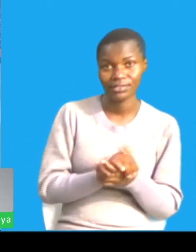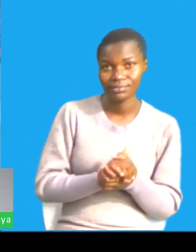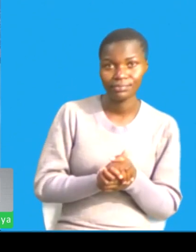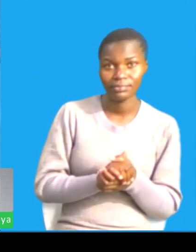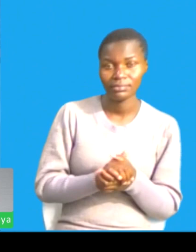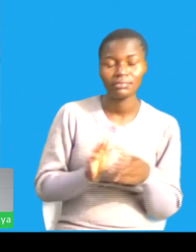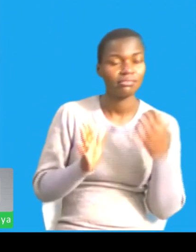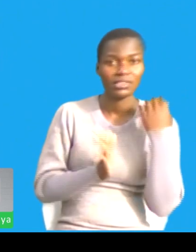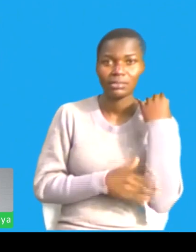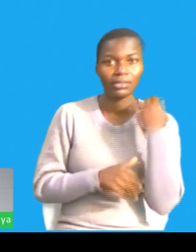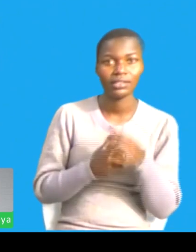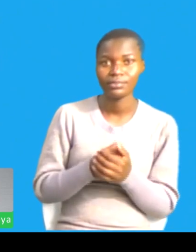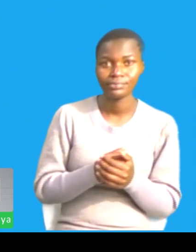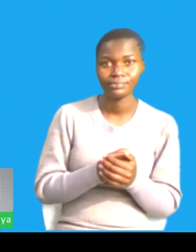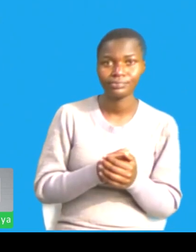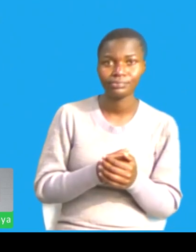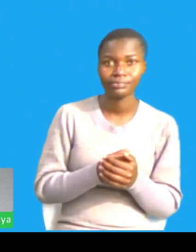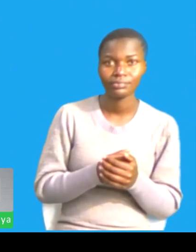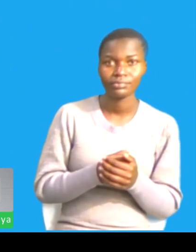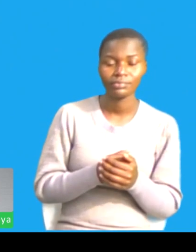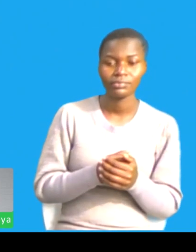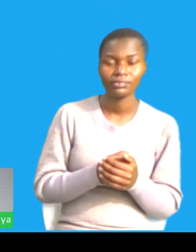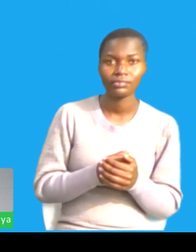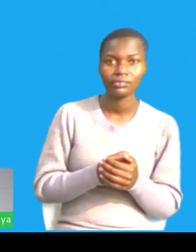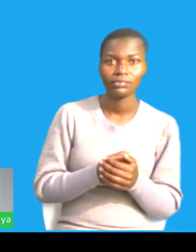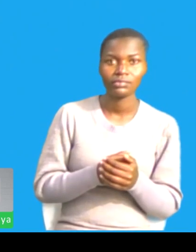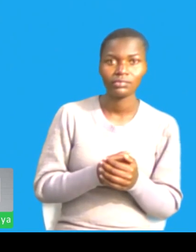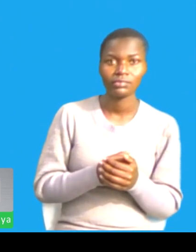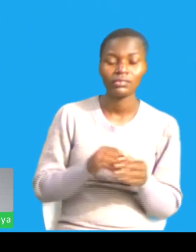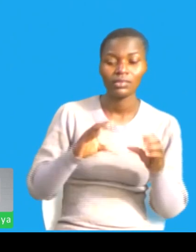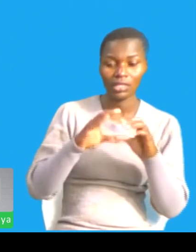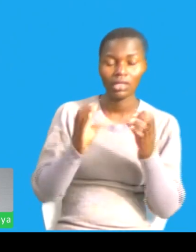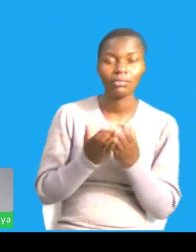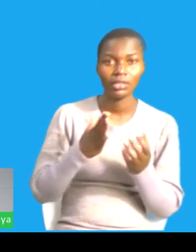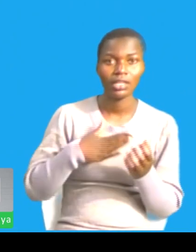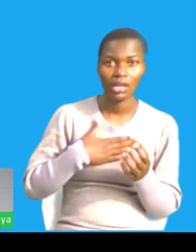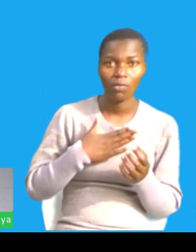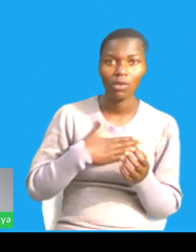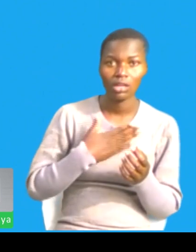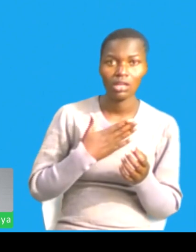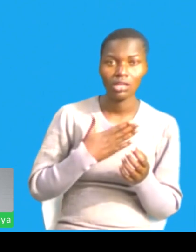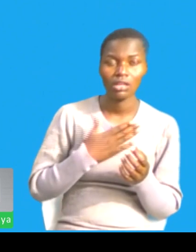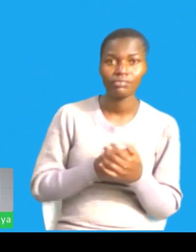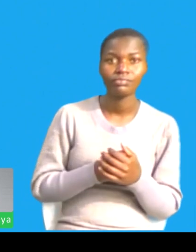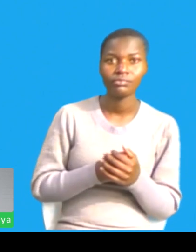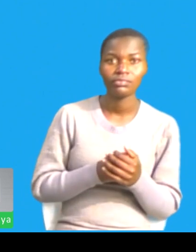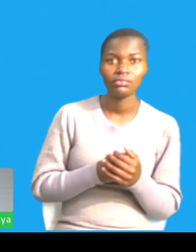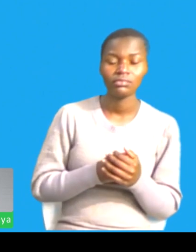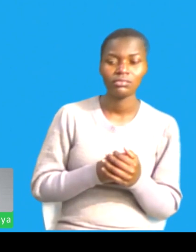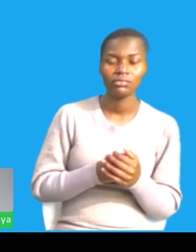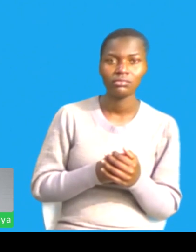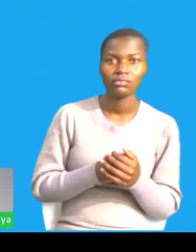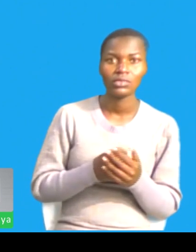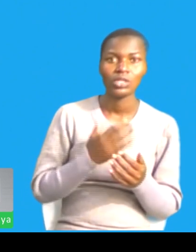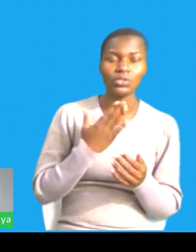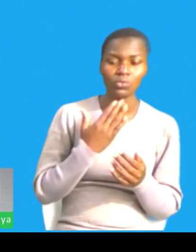kwa sababu hii ni mtoto wetu, ni sisi tumeitengeza, hii ni kampuni yetu, hii ni kitu yetu. Na sasa inatakiwa kitu